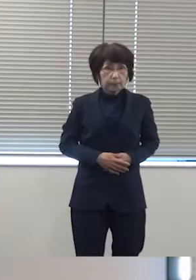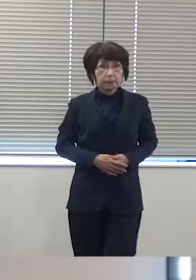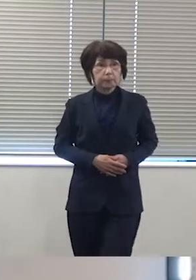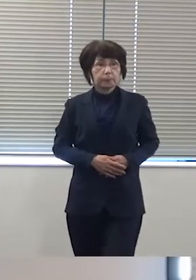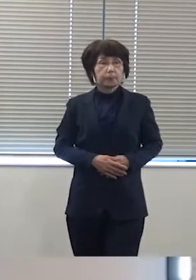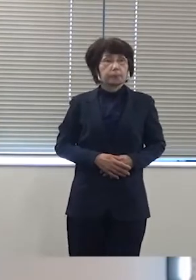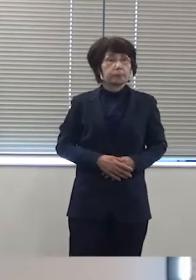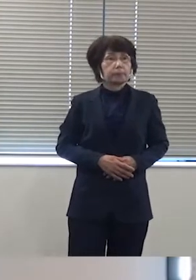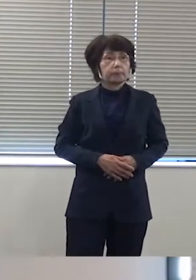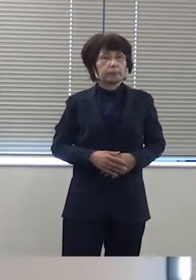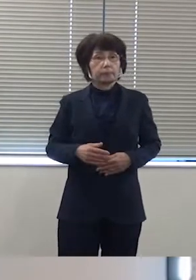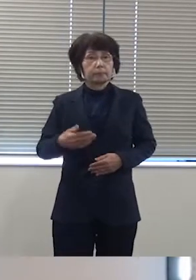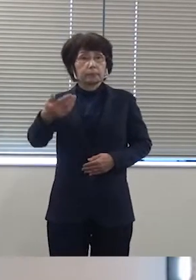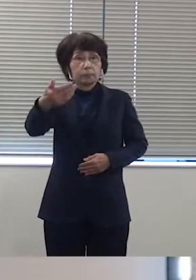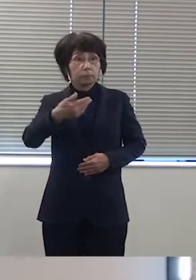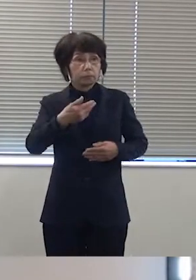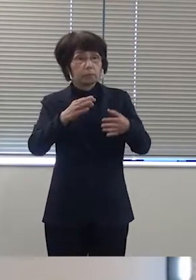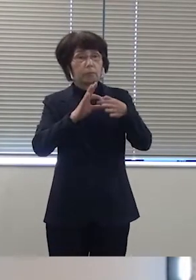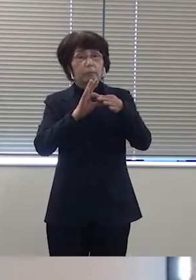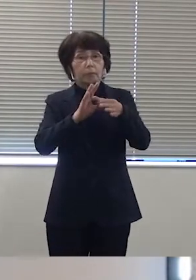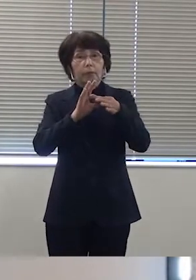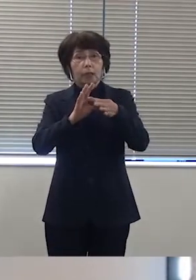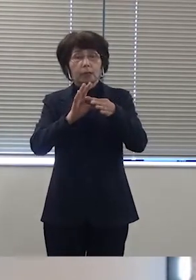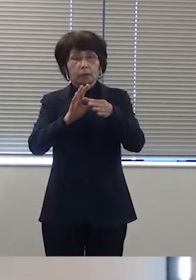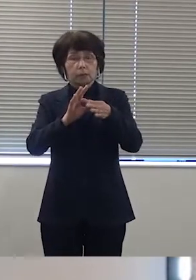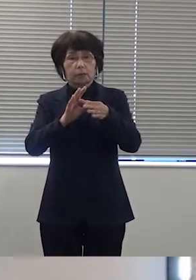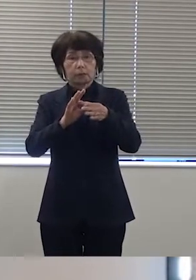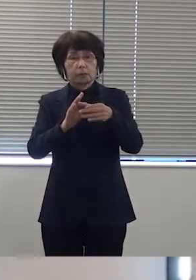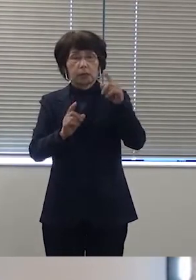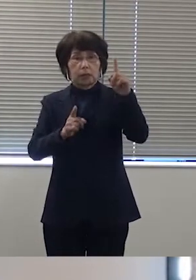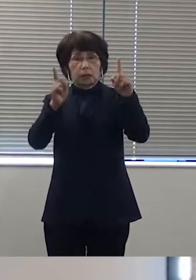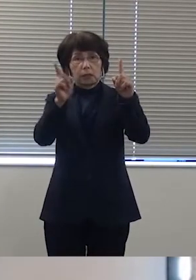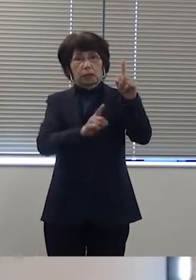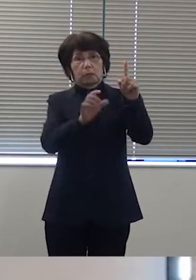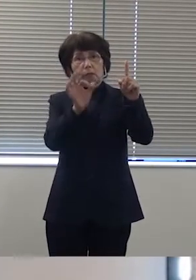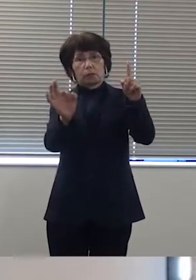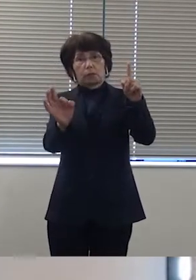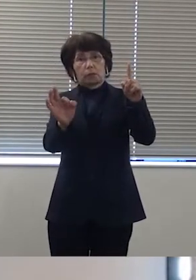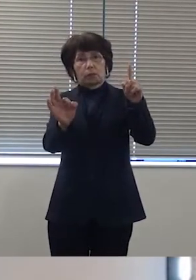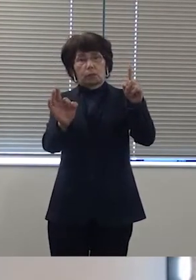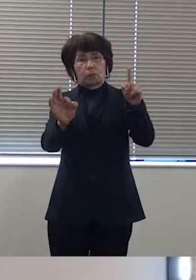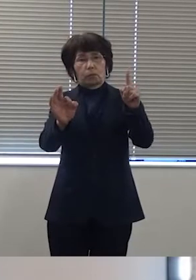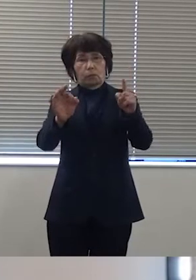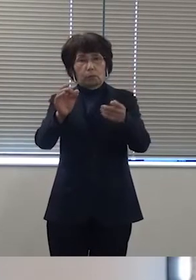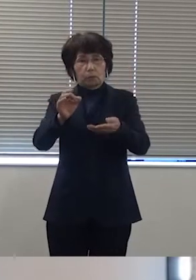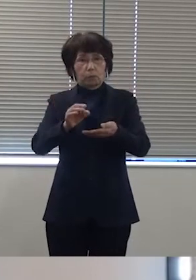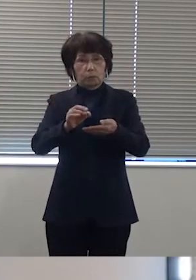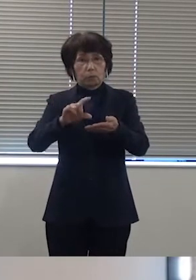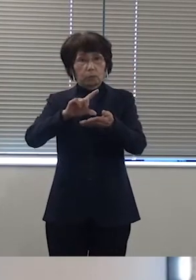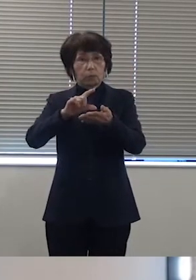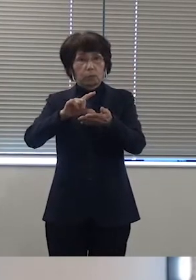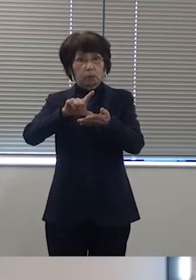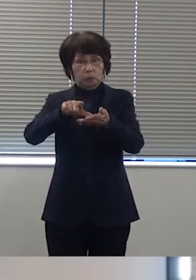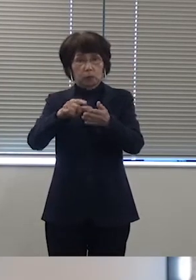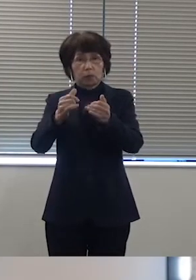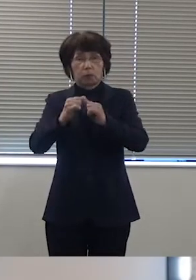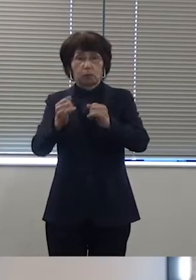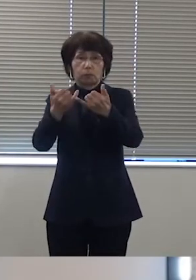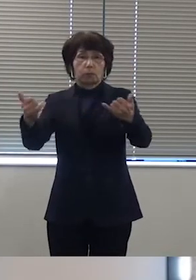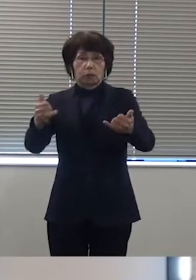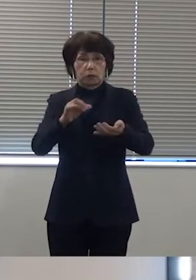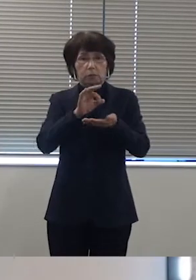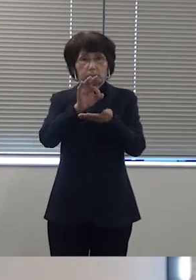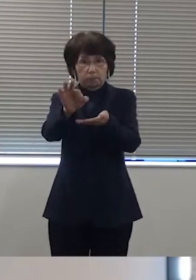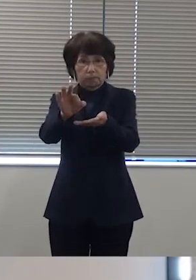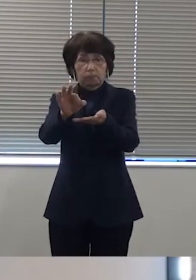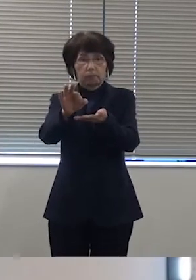1% の還元ですなので地域住民の活動も今回提唱されていると思うんですけど、まあ、ちょっとその総